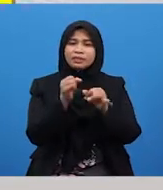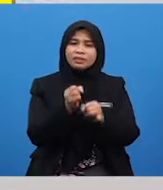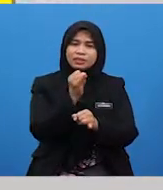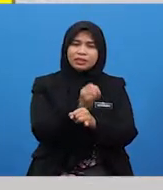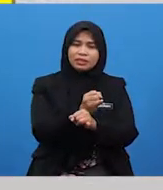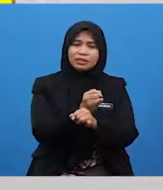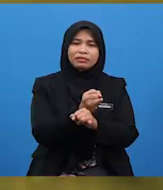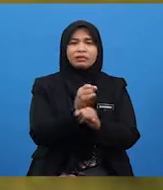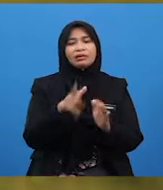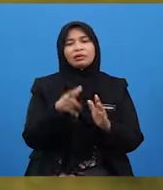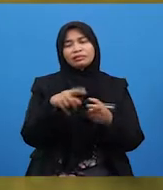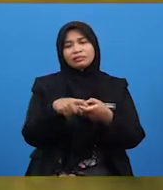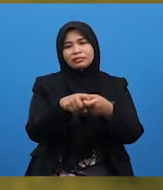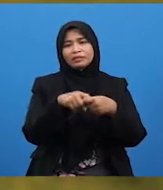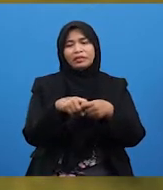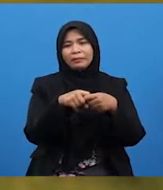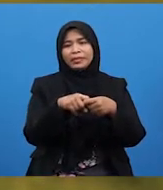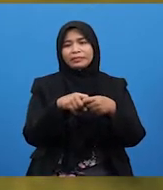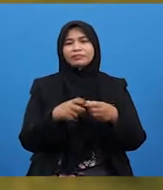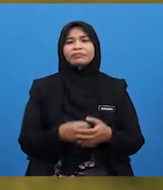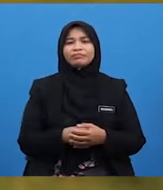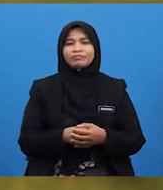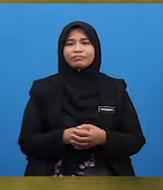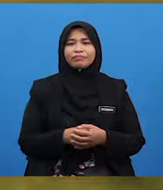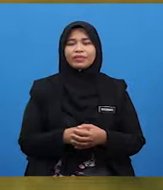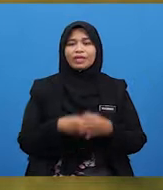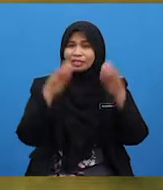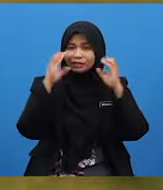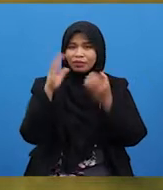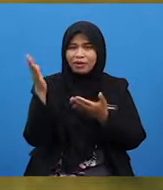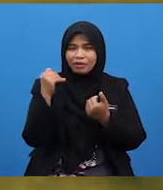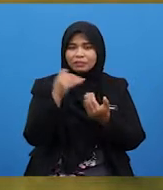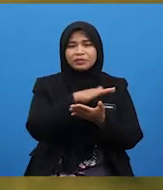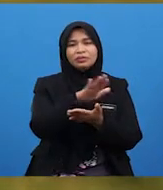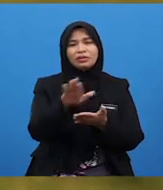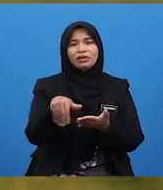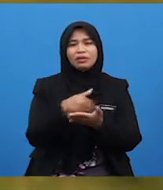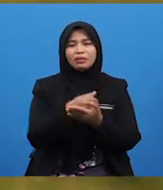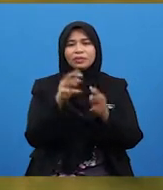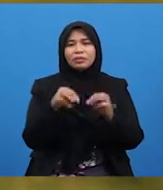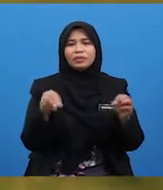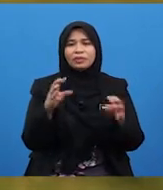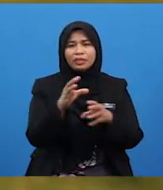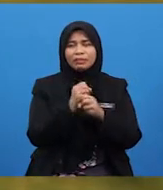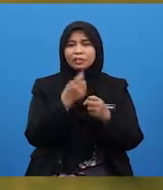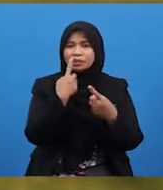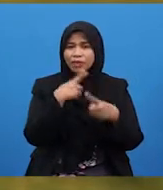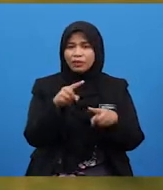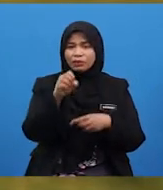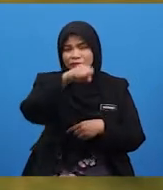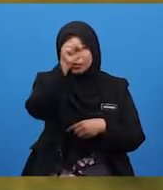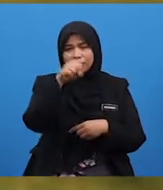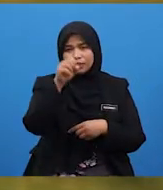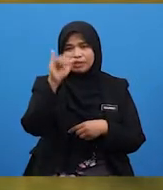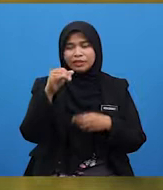rapat. Betul tak jawapan murid-murid? Cikgu berharap semua murid dapat menjawab